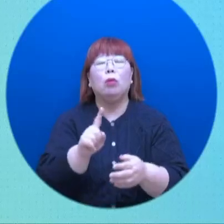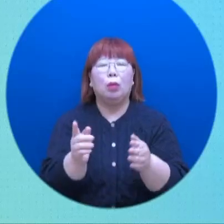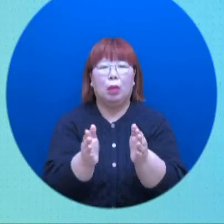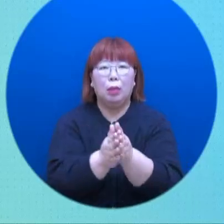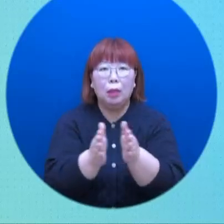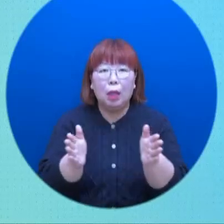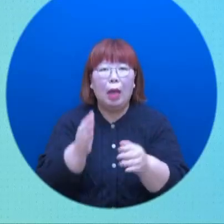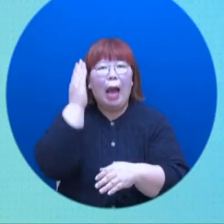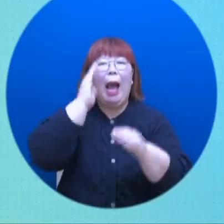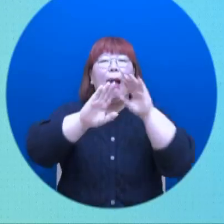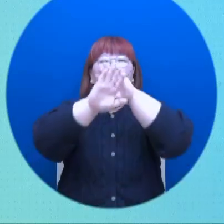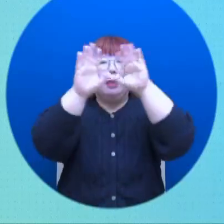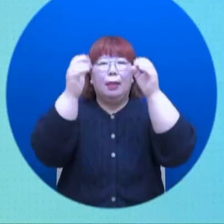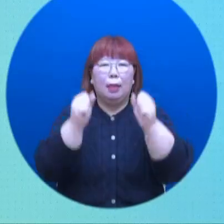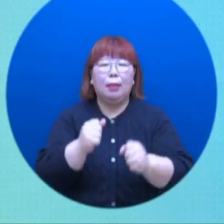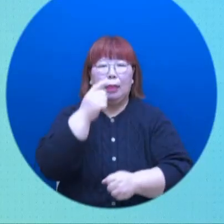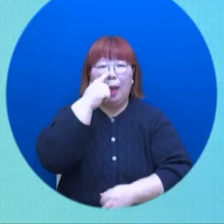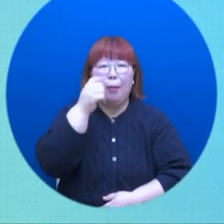계신 아버지요.